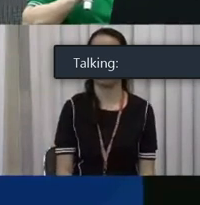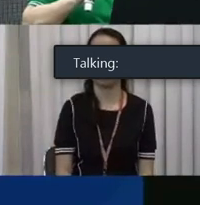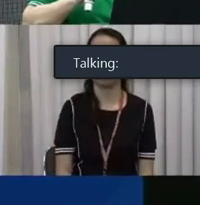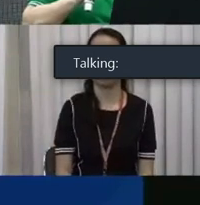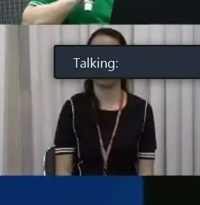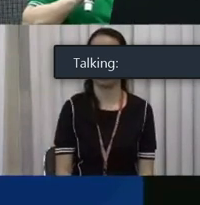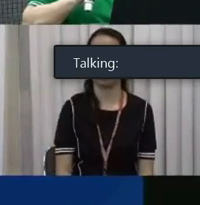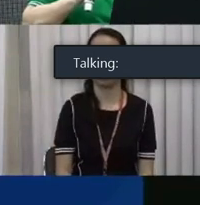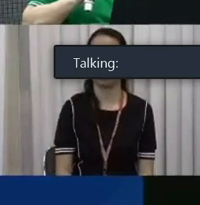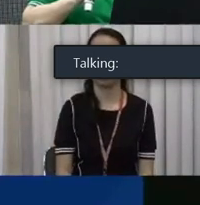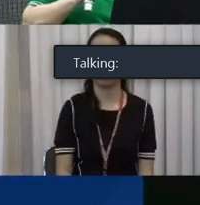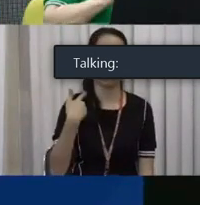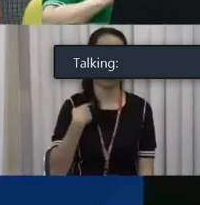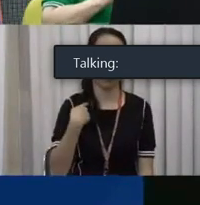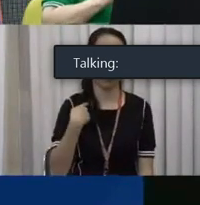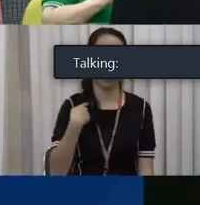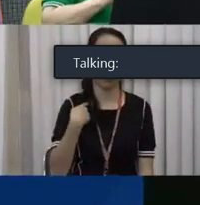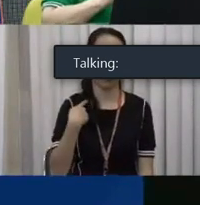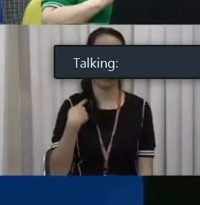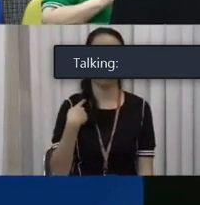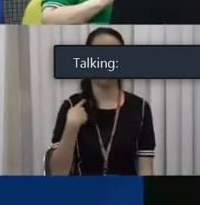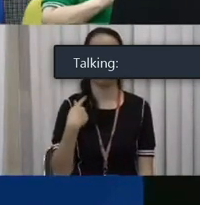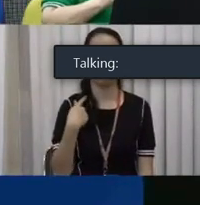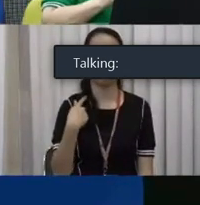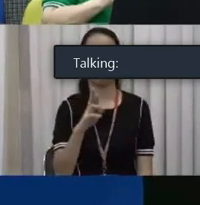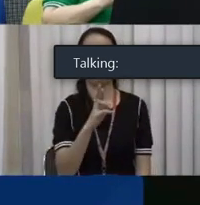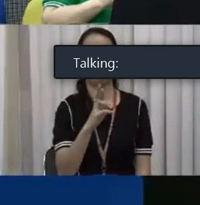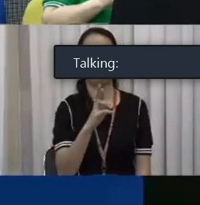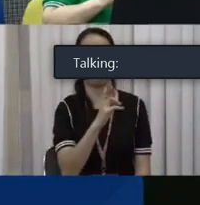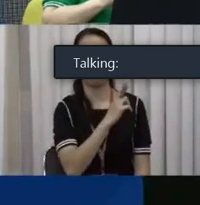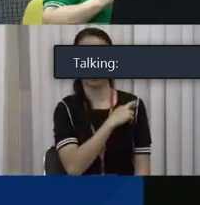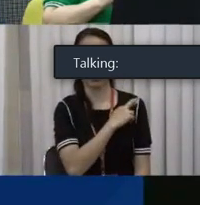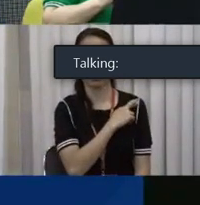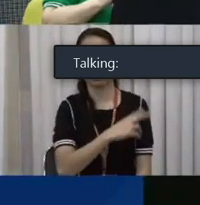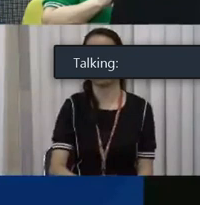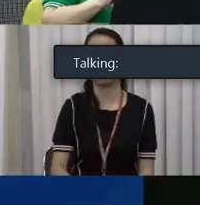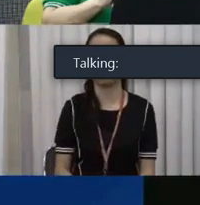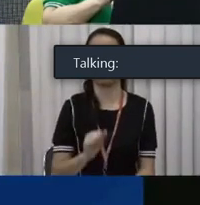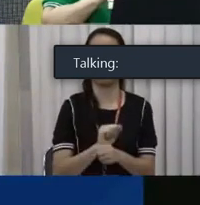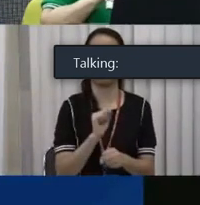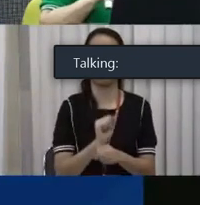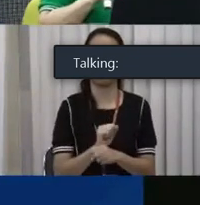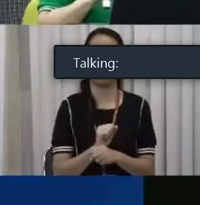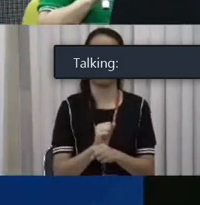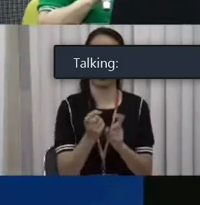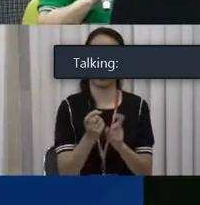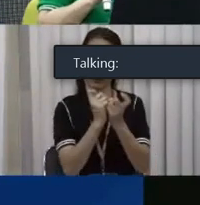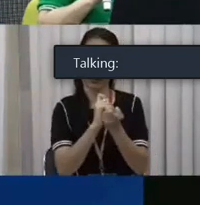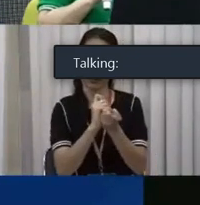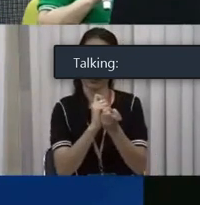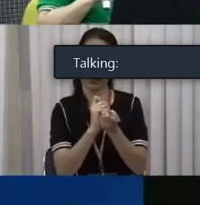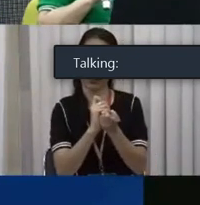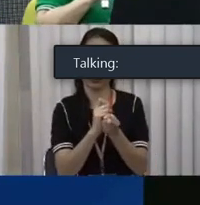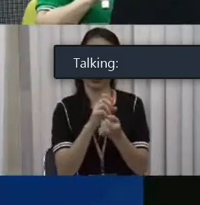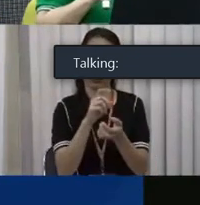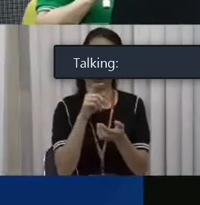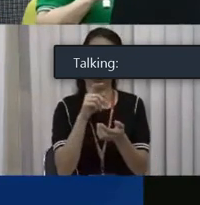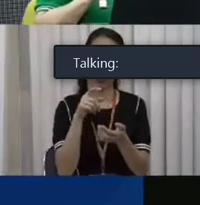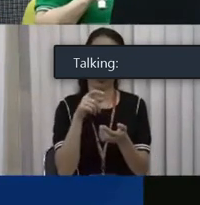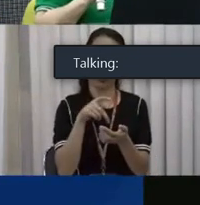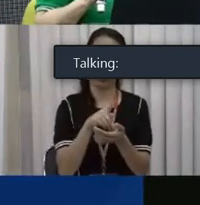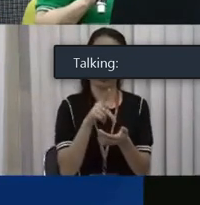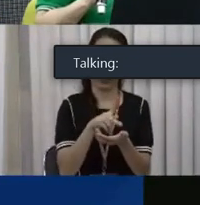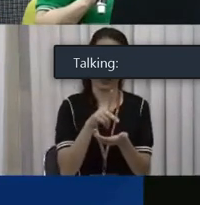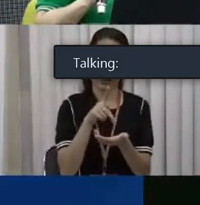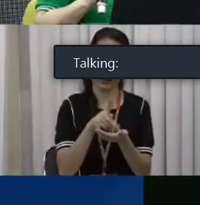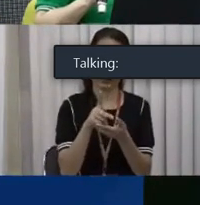tagpangita unsay among rights, no? Naapod tay mga obligasyon. So work in exchange of compensation under management